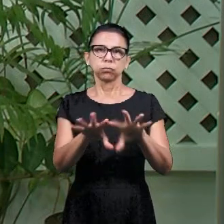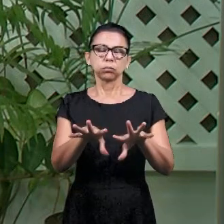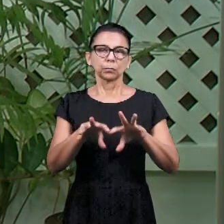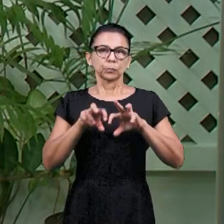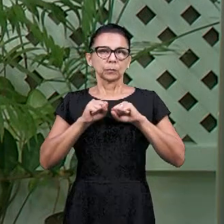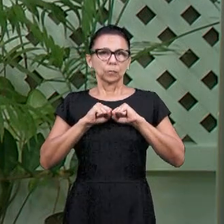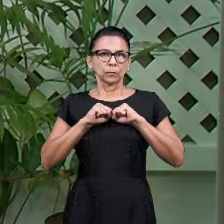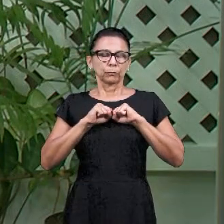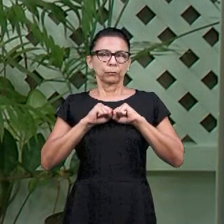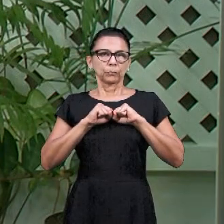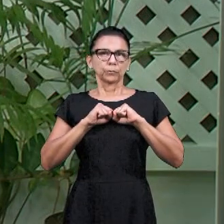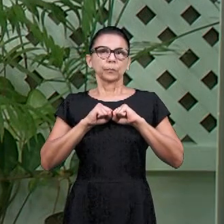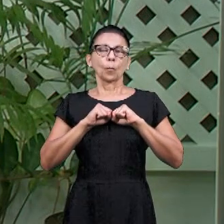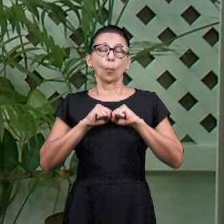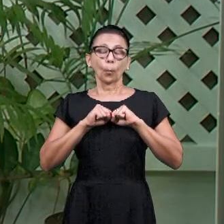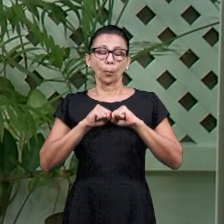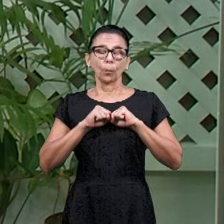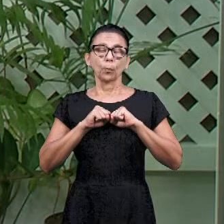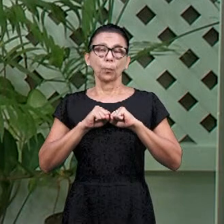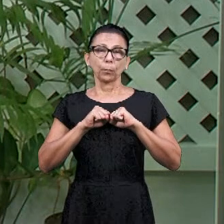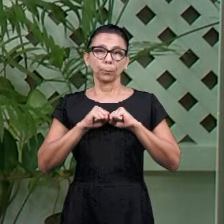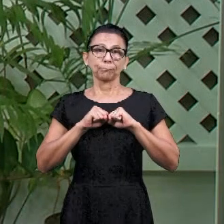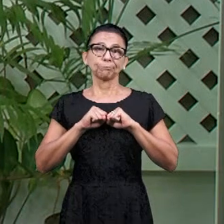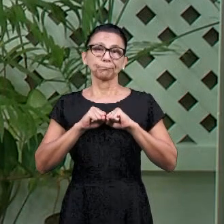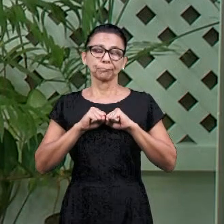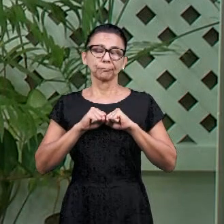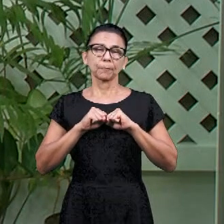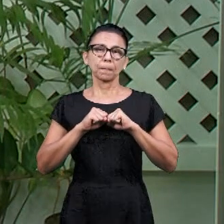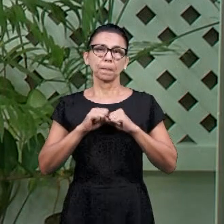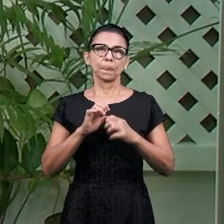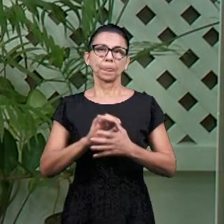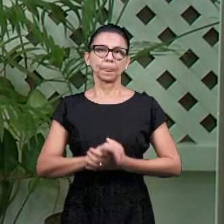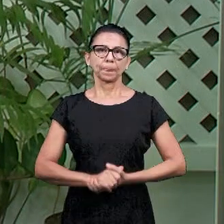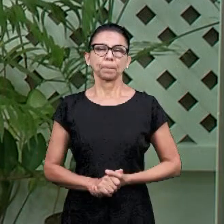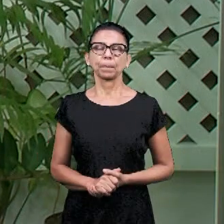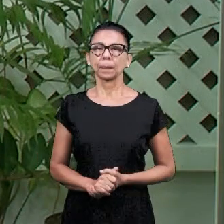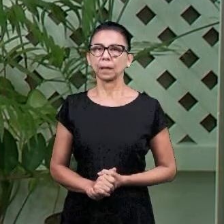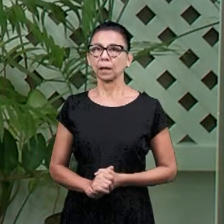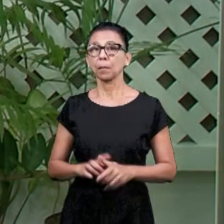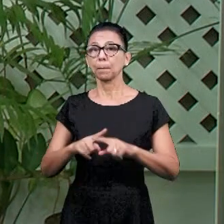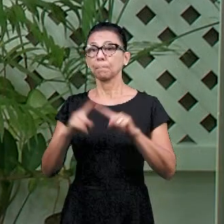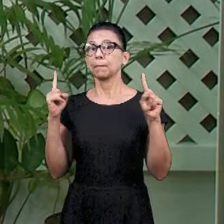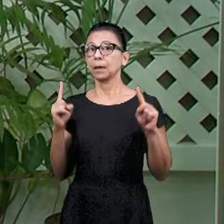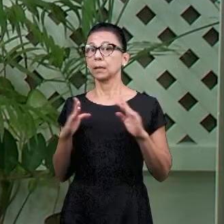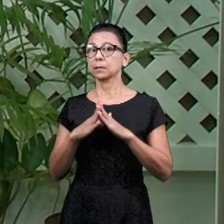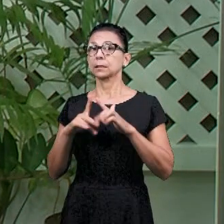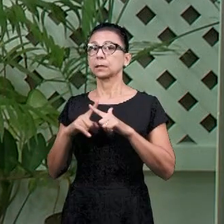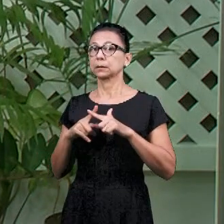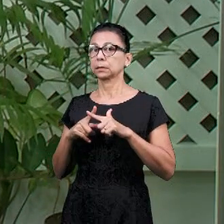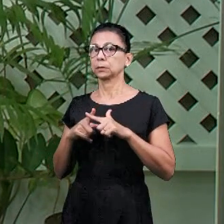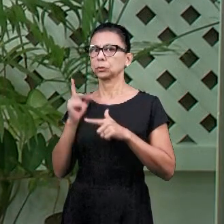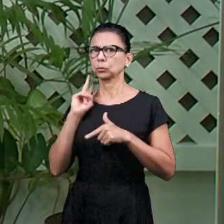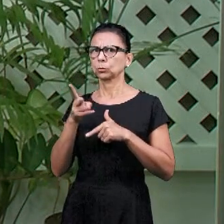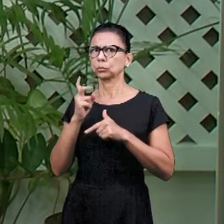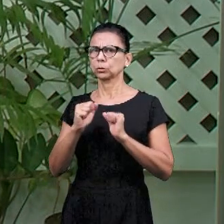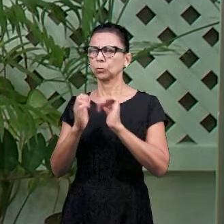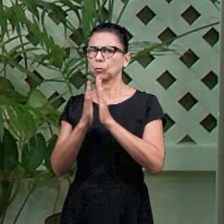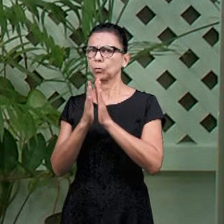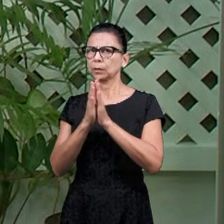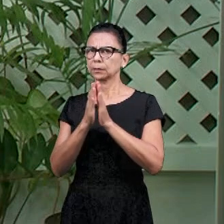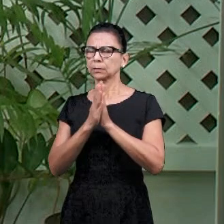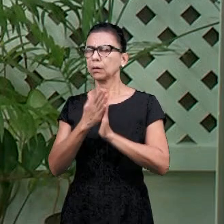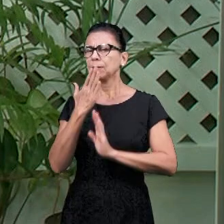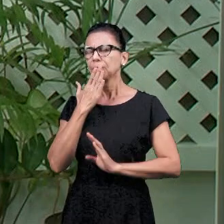ont eu des problèmes de la Covid. Mais je veux dire, nos frères et sœurs ici, l'Église, elle est en